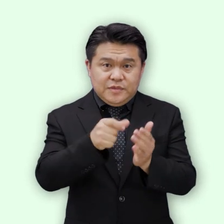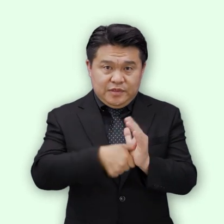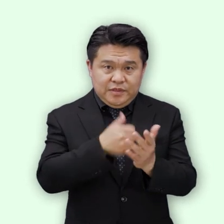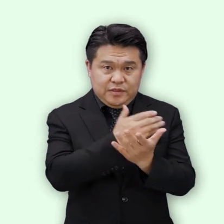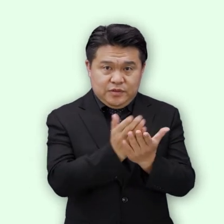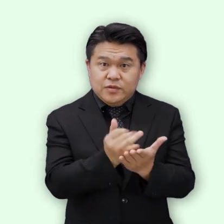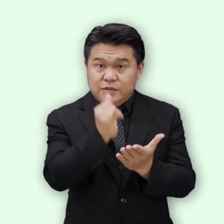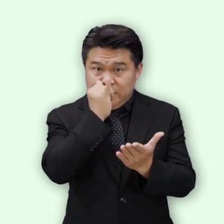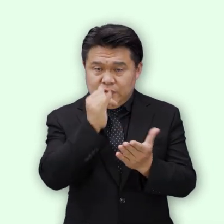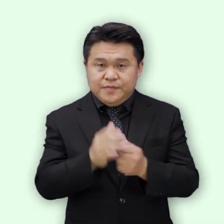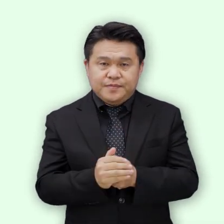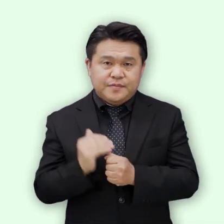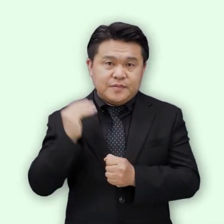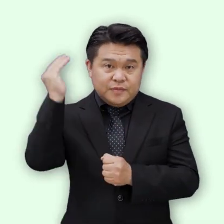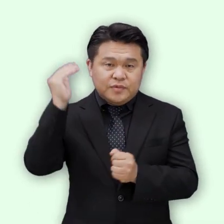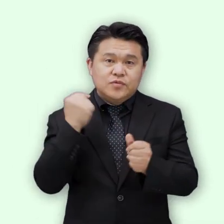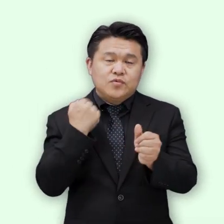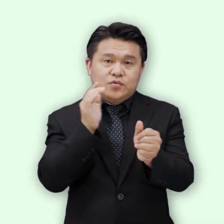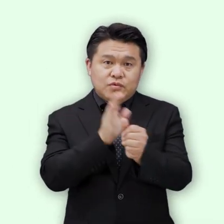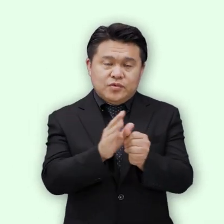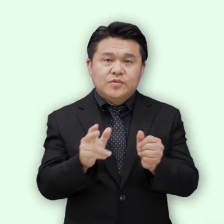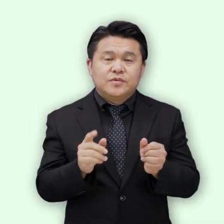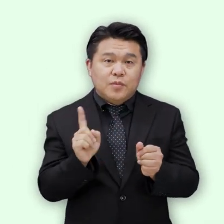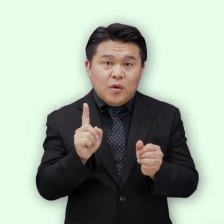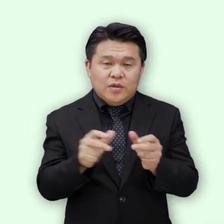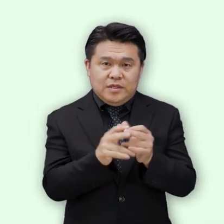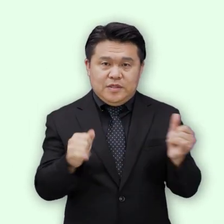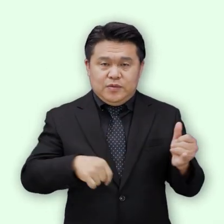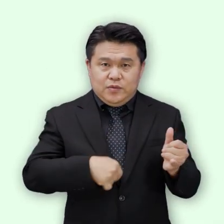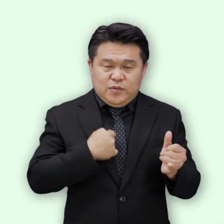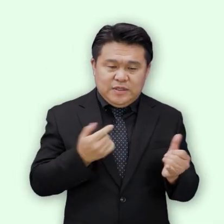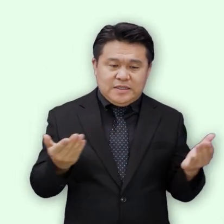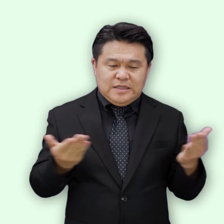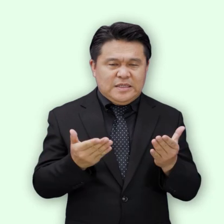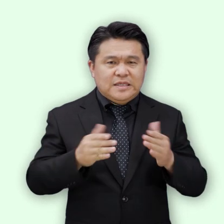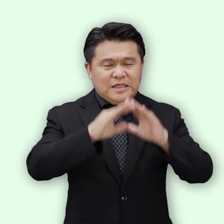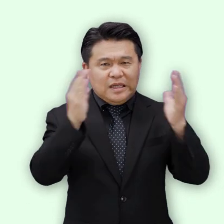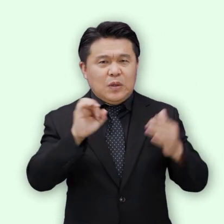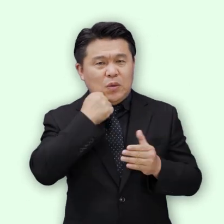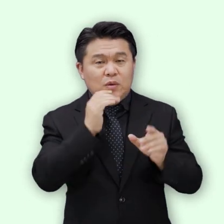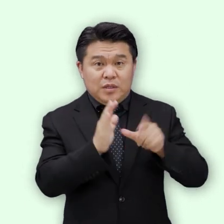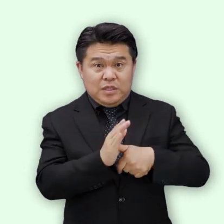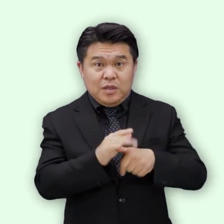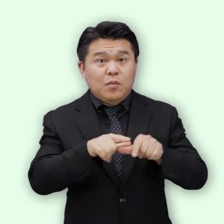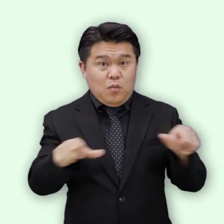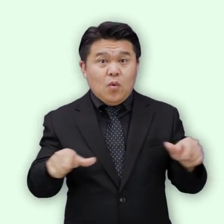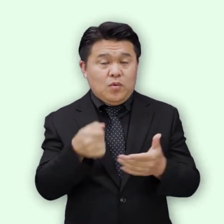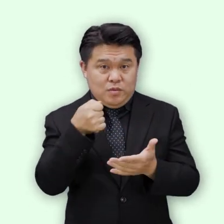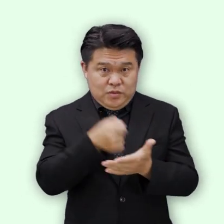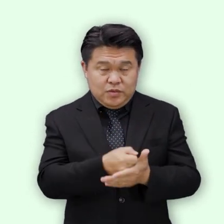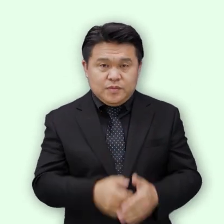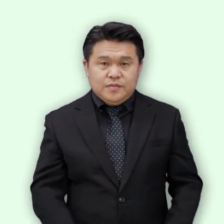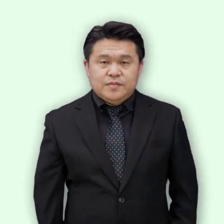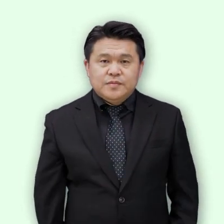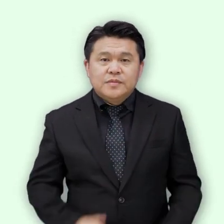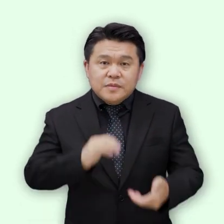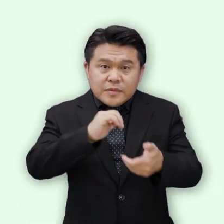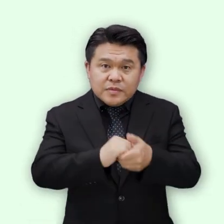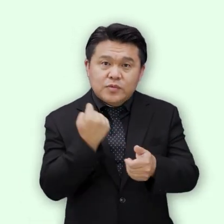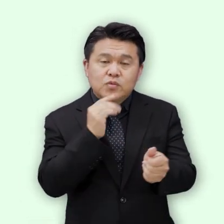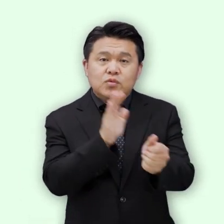종류가 있는데요. 청년 후견은 장애인 혼자 거의 사무를 처리하지 못할 정도의 경우에 선택할 수 있고, 한정